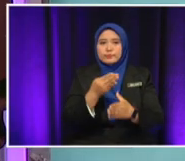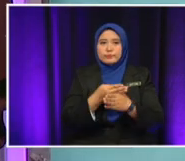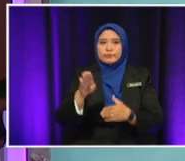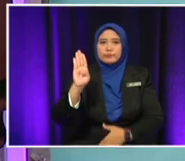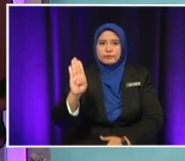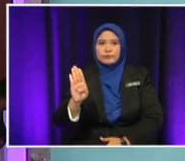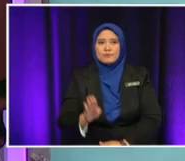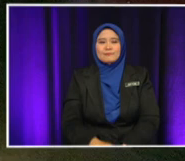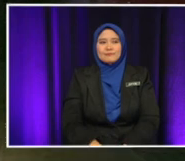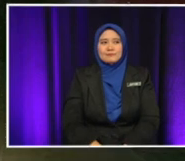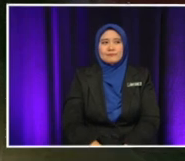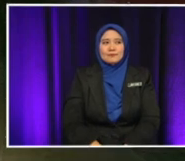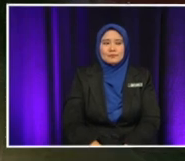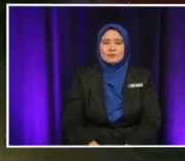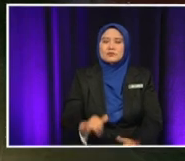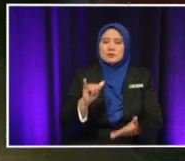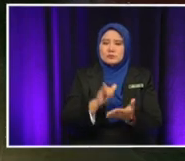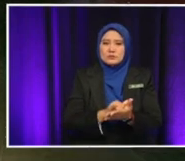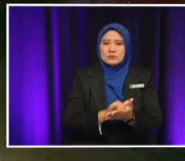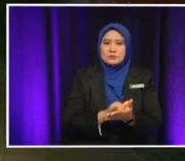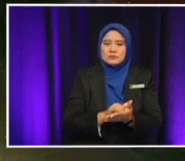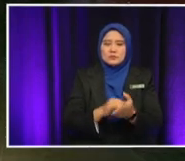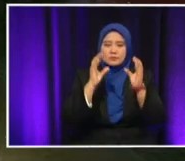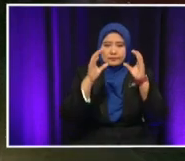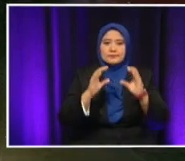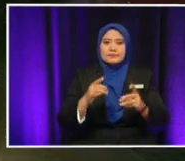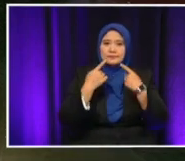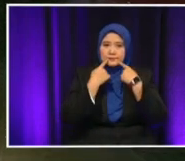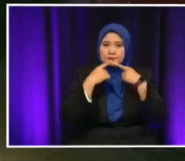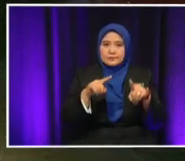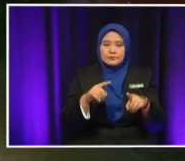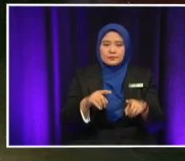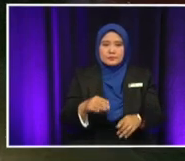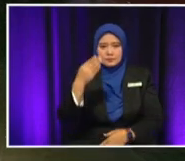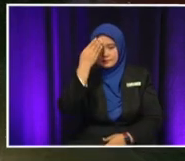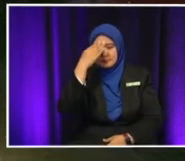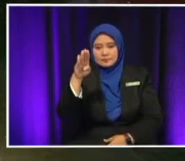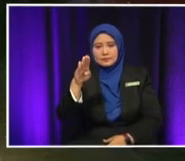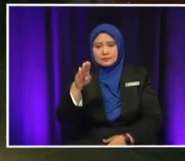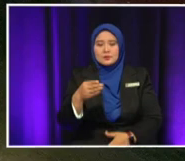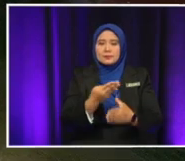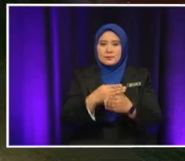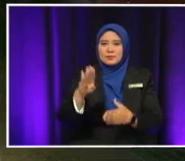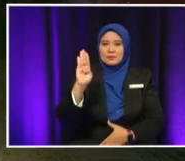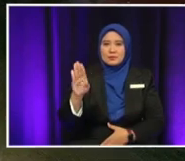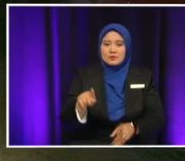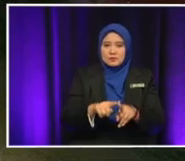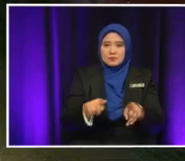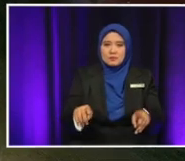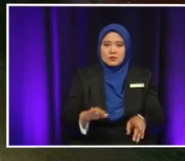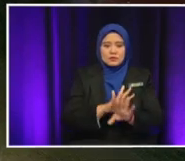Oke baik jadi itu eee cara menjawab bagi ee bagian B nampak mudah Tapi ingat jangan